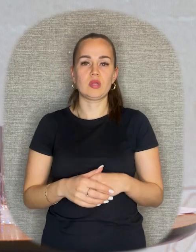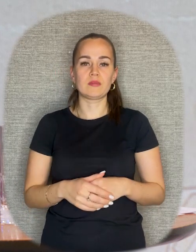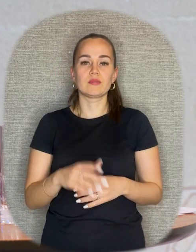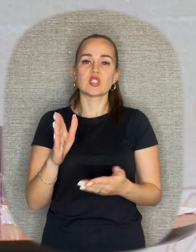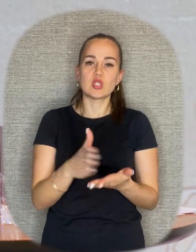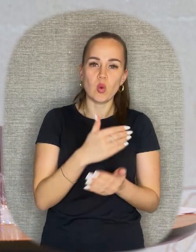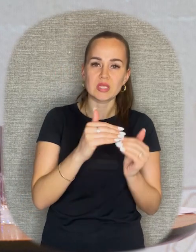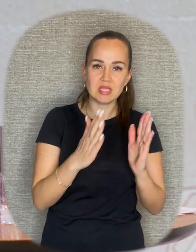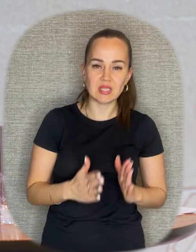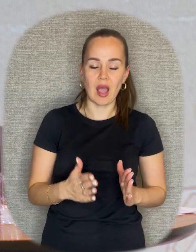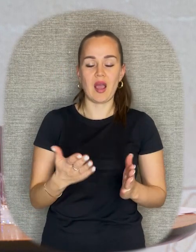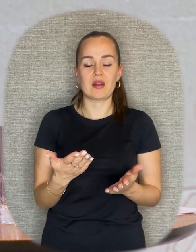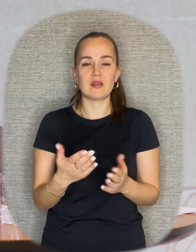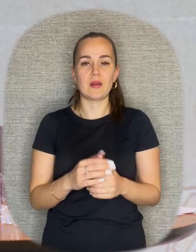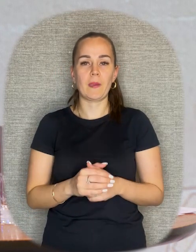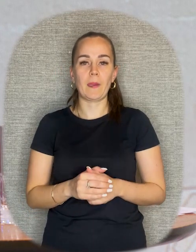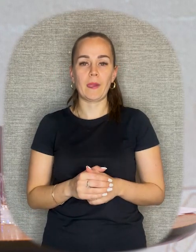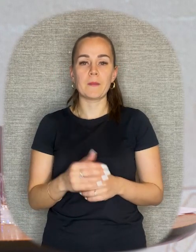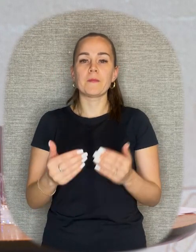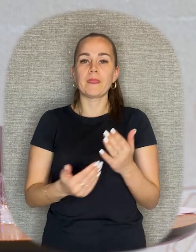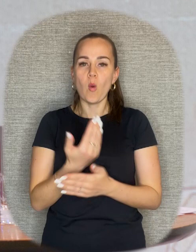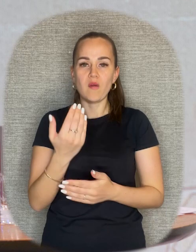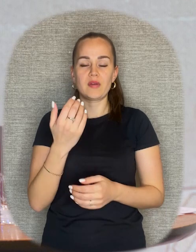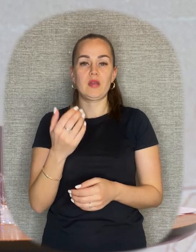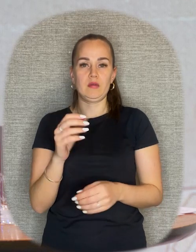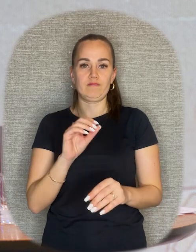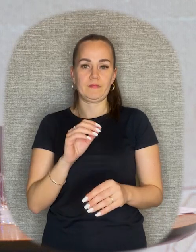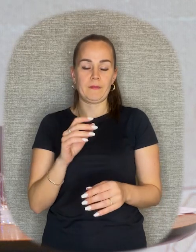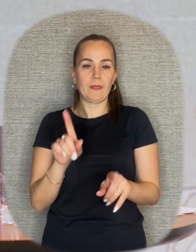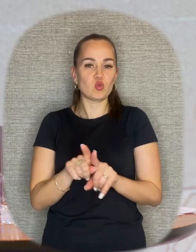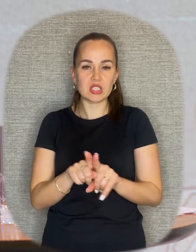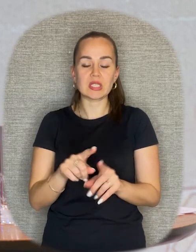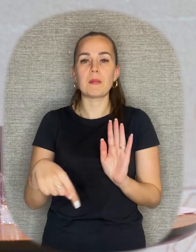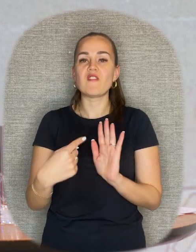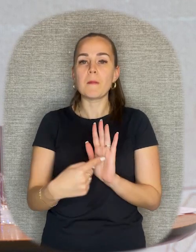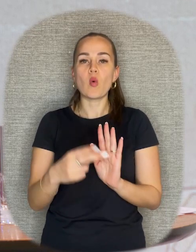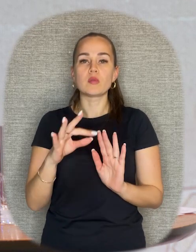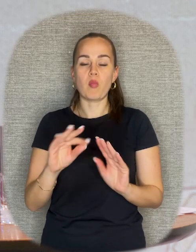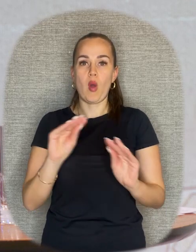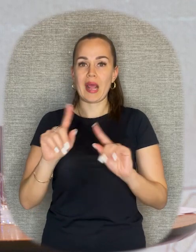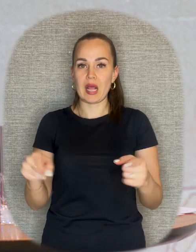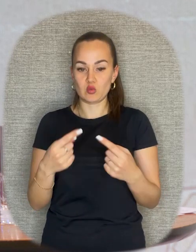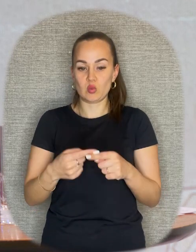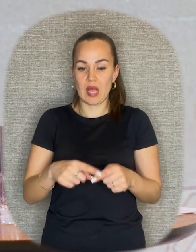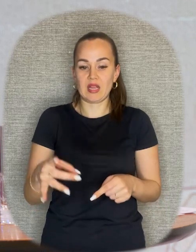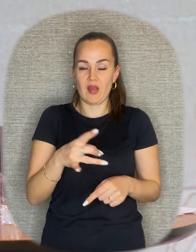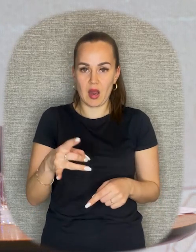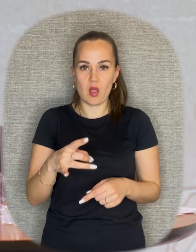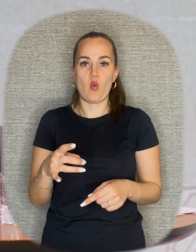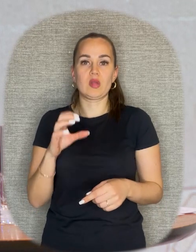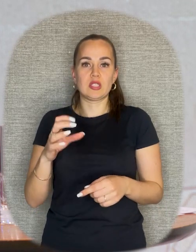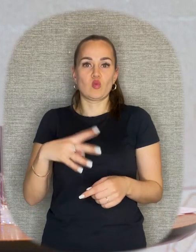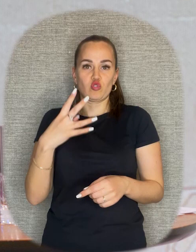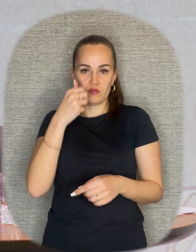реконструируется опять ломаются копь вокруг сооружений сно зданий или